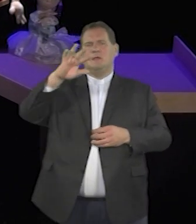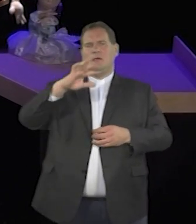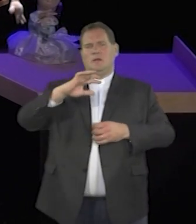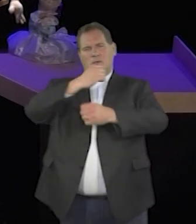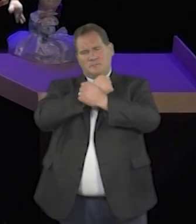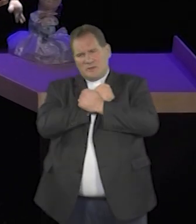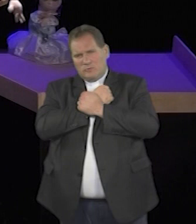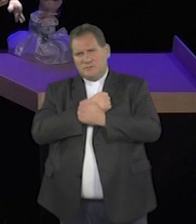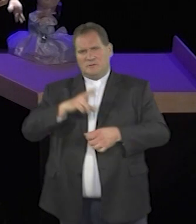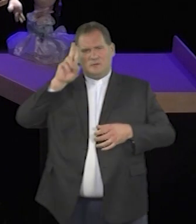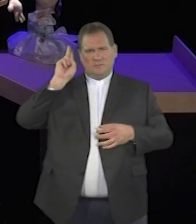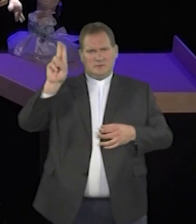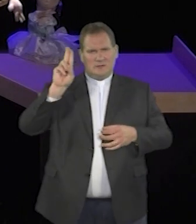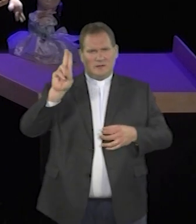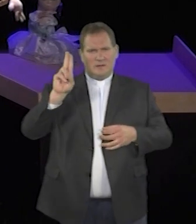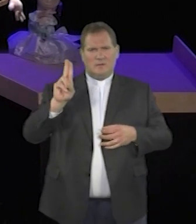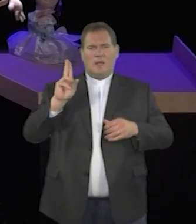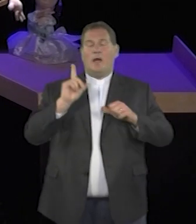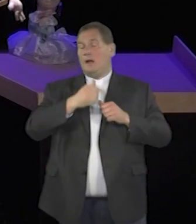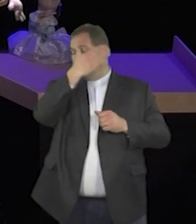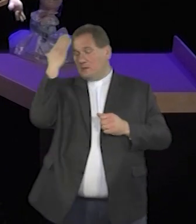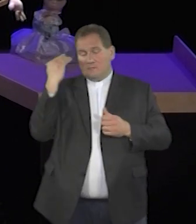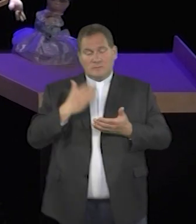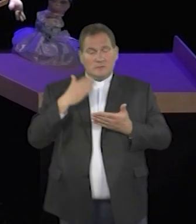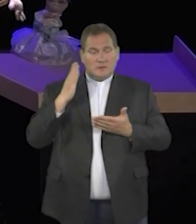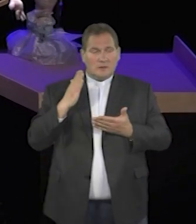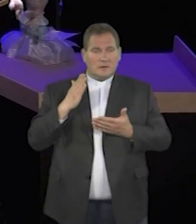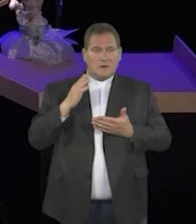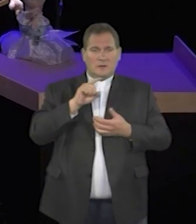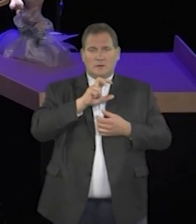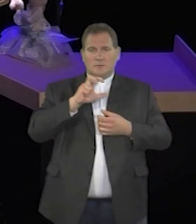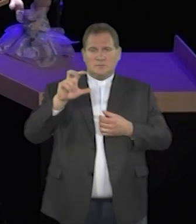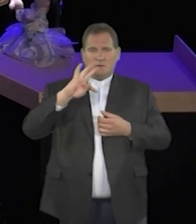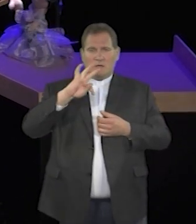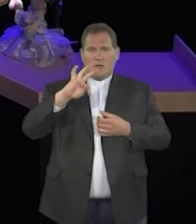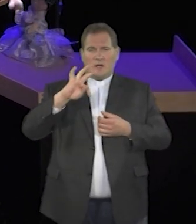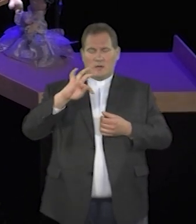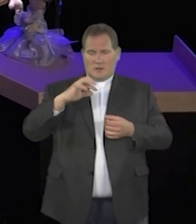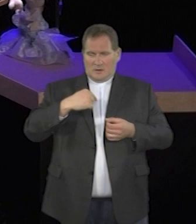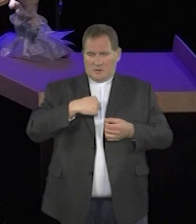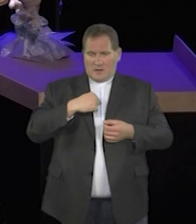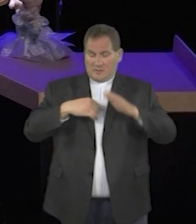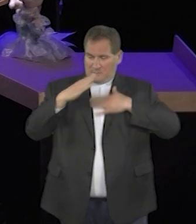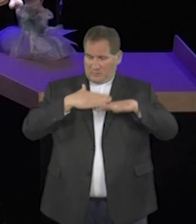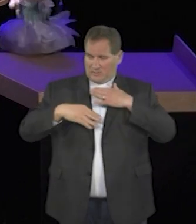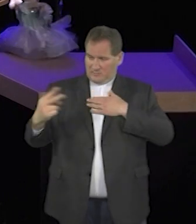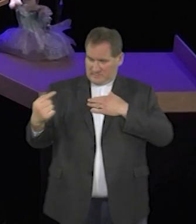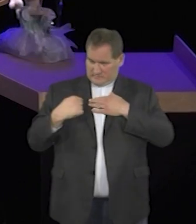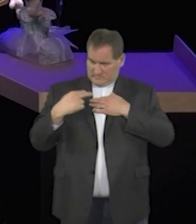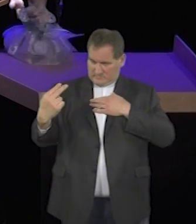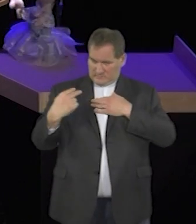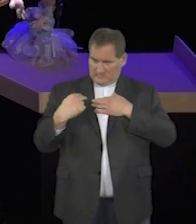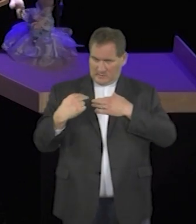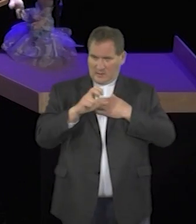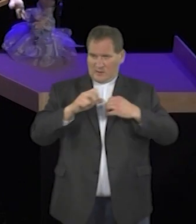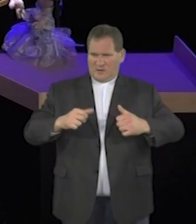ślubuje. Nie wiem tylko, czy ma postać jest jej ulubioną. Czy wypada, by